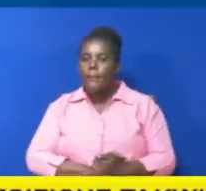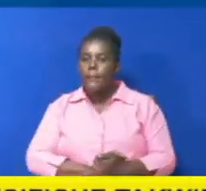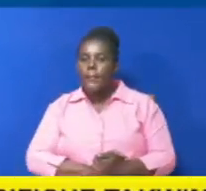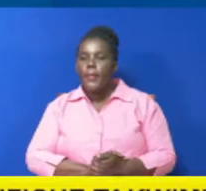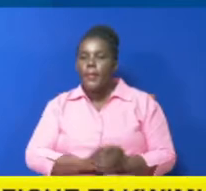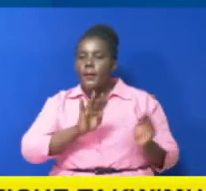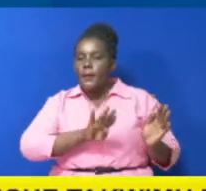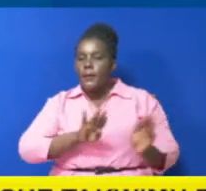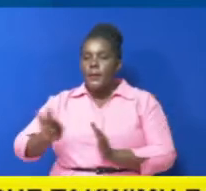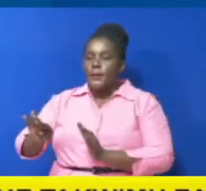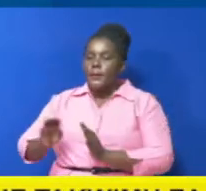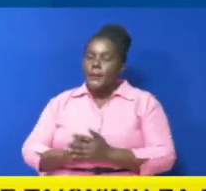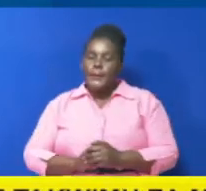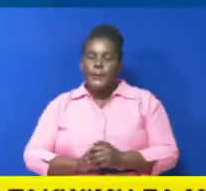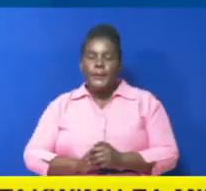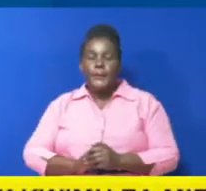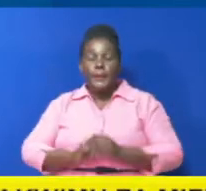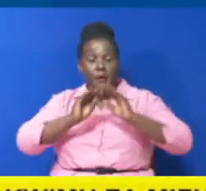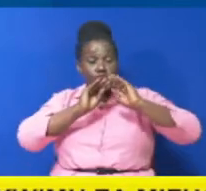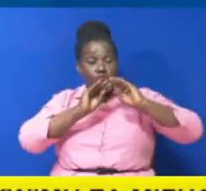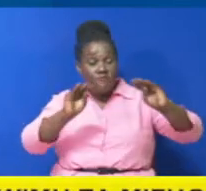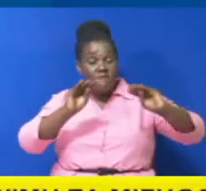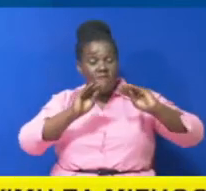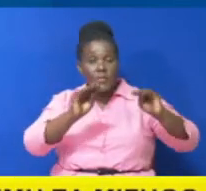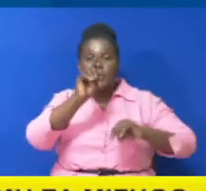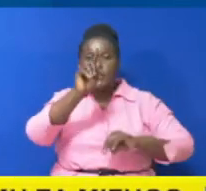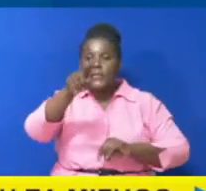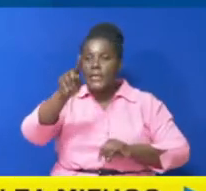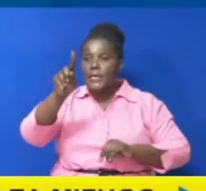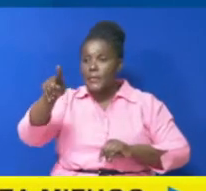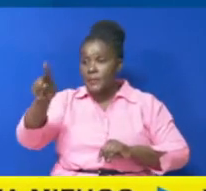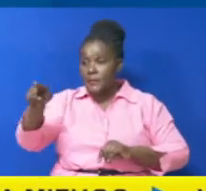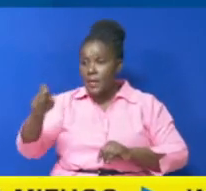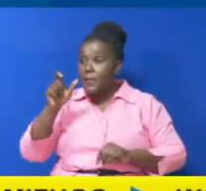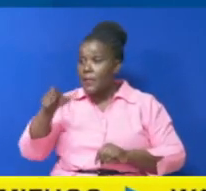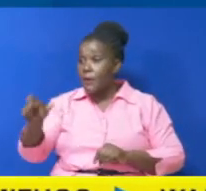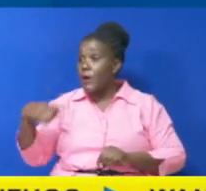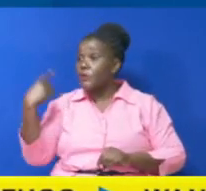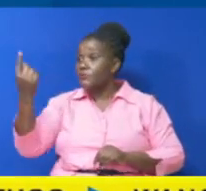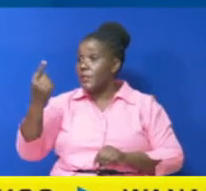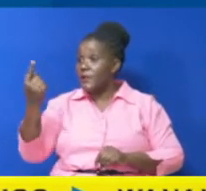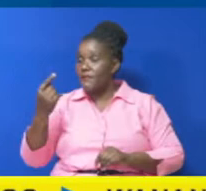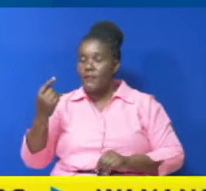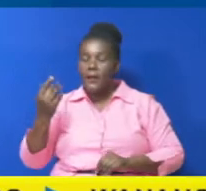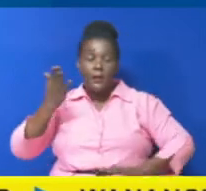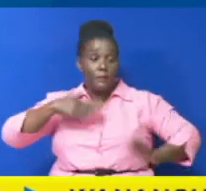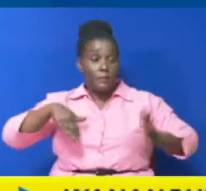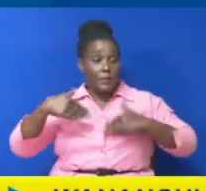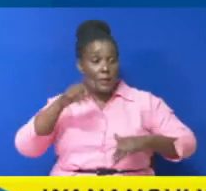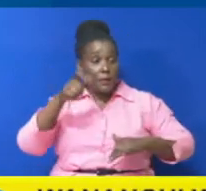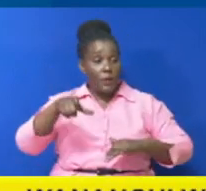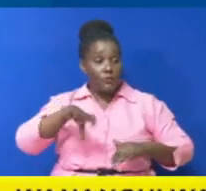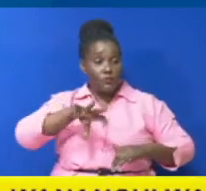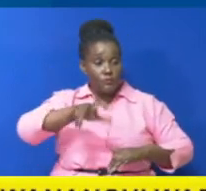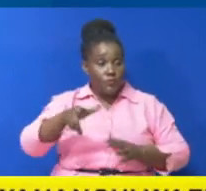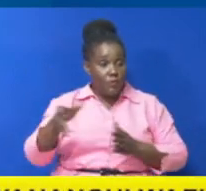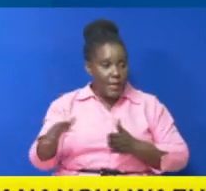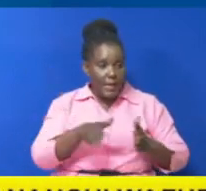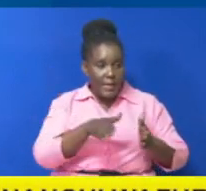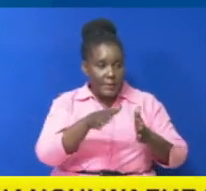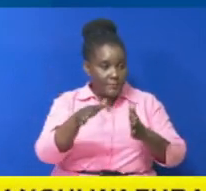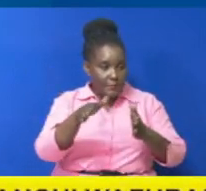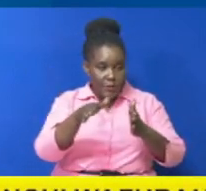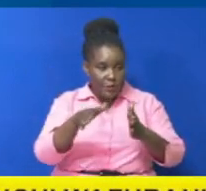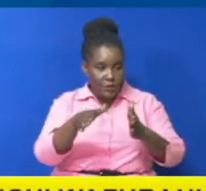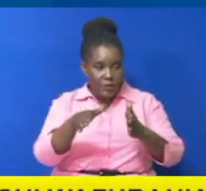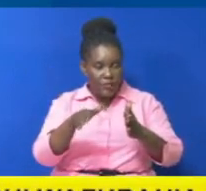Mkufunzi wa sensa ya watu na makazi ngazi ya taifa Baton Sinene ametoa wito kwa wakazi wa mkoa wa Simiyu kutoficha takwimu